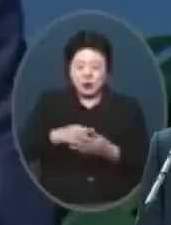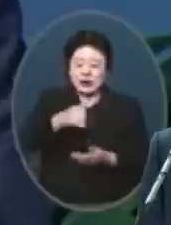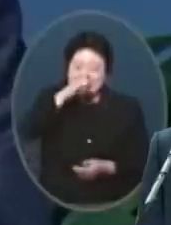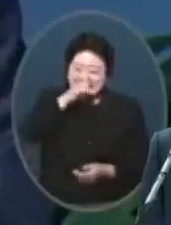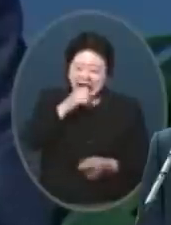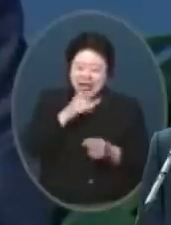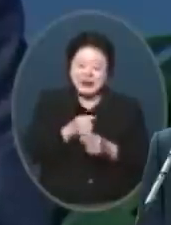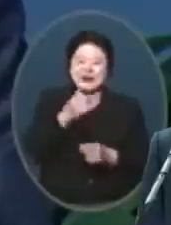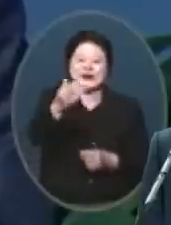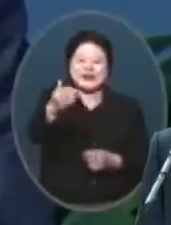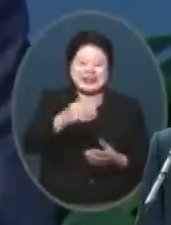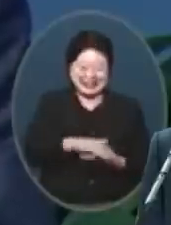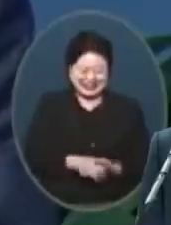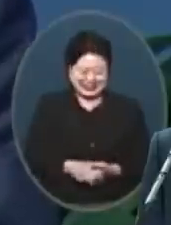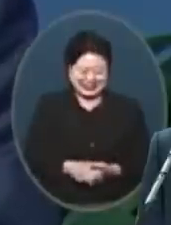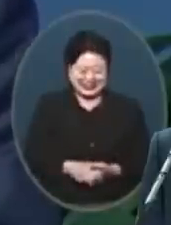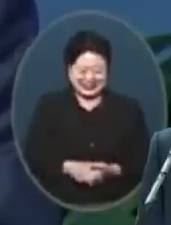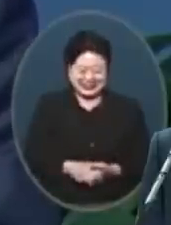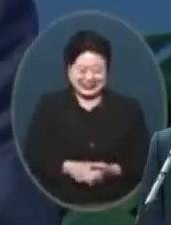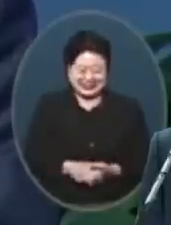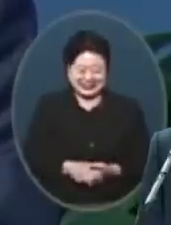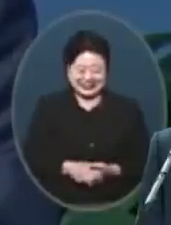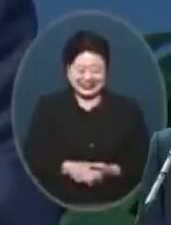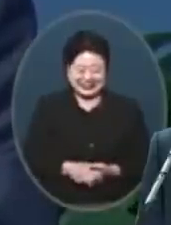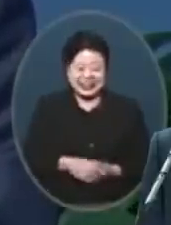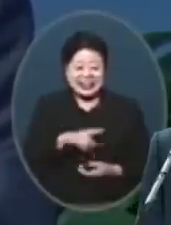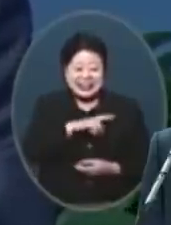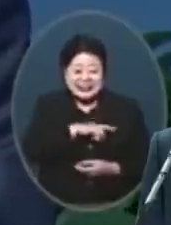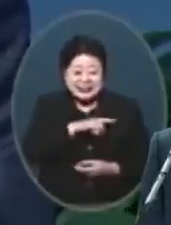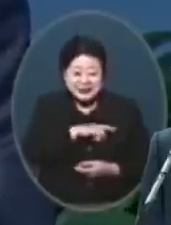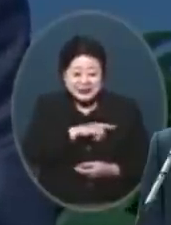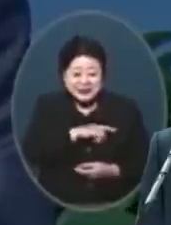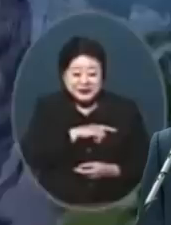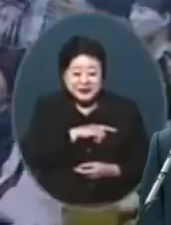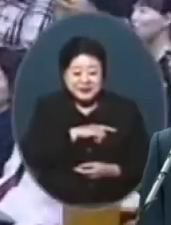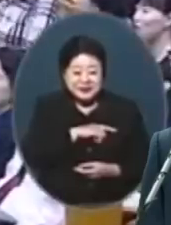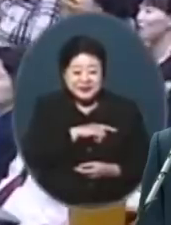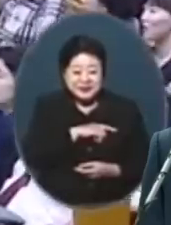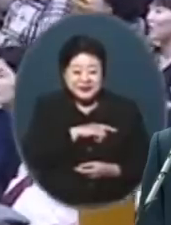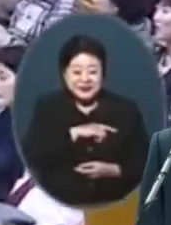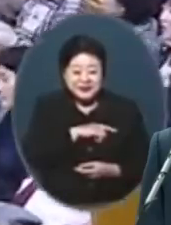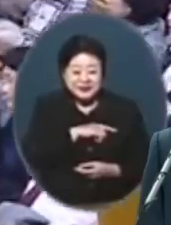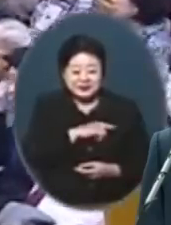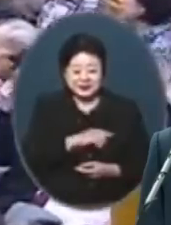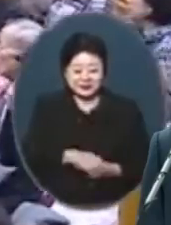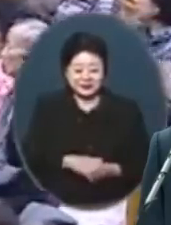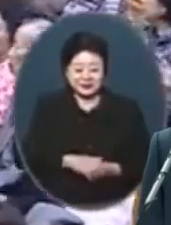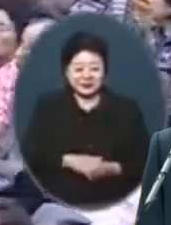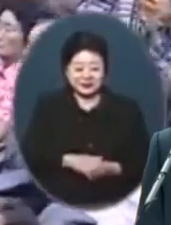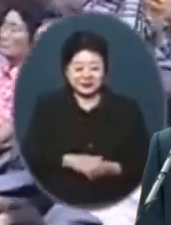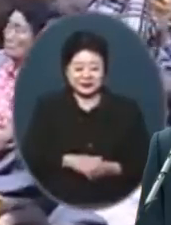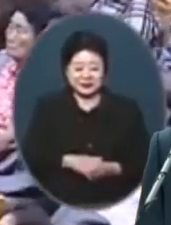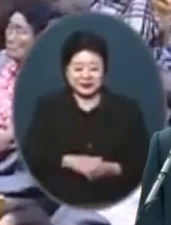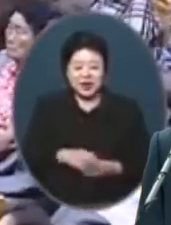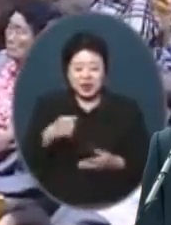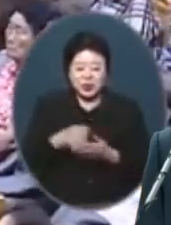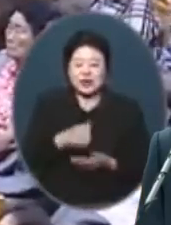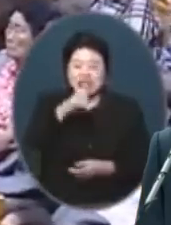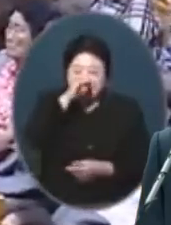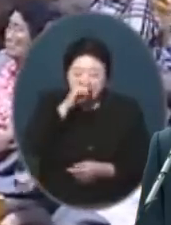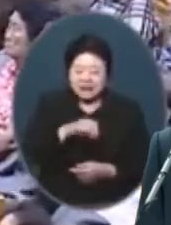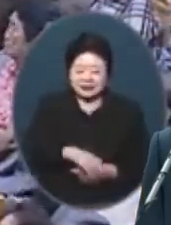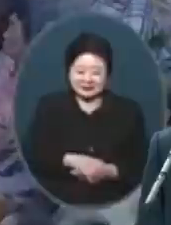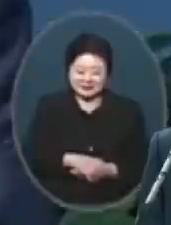만들어놨습니다. 저는 이름을 쓸 때마다 나는 용기 있는 사람이다.